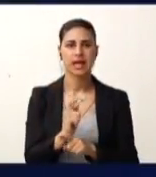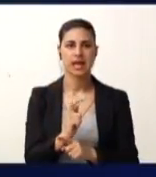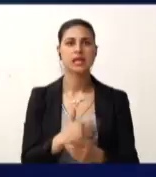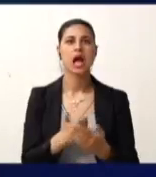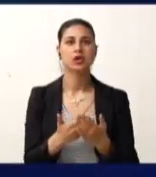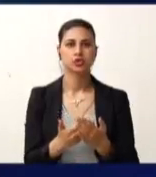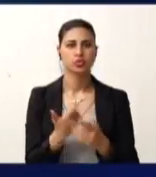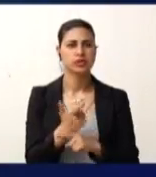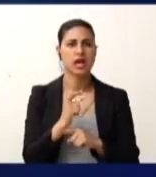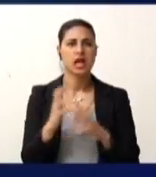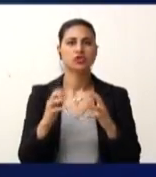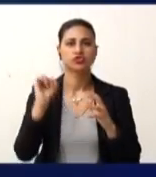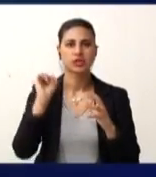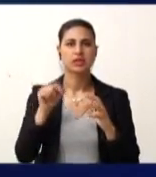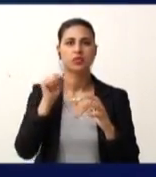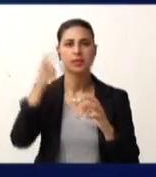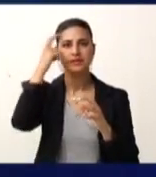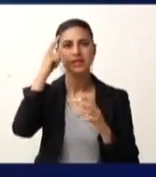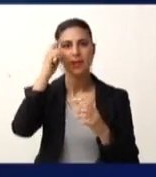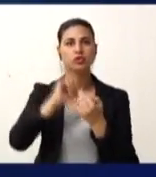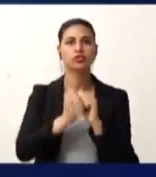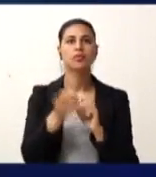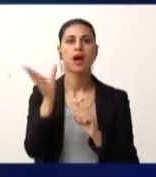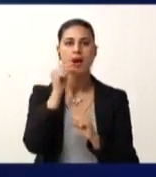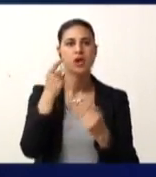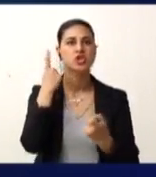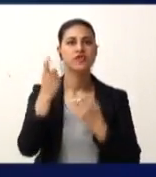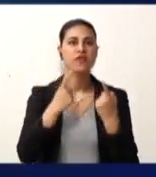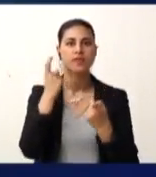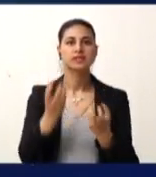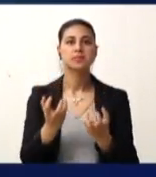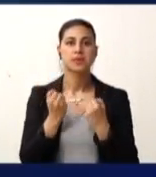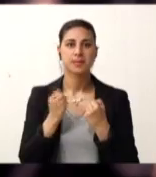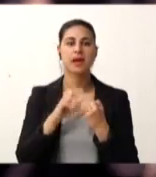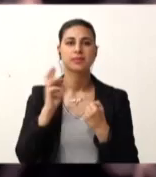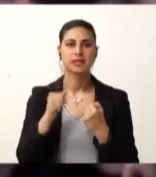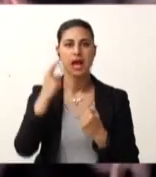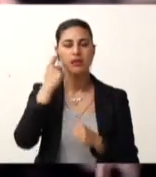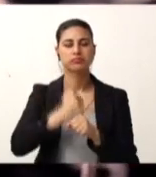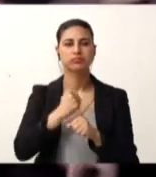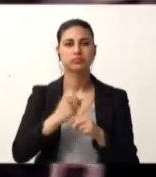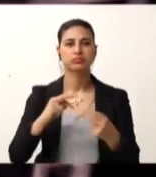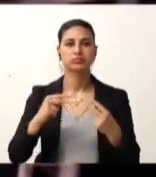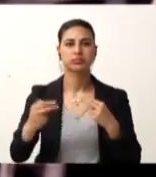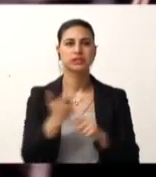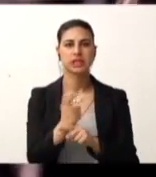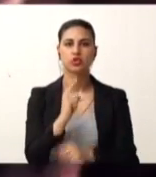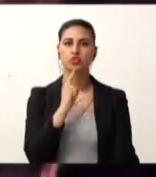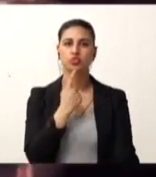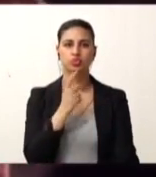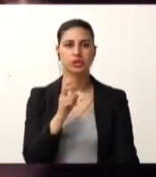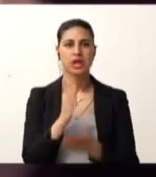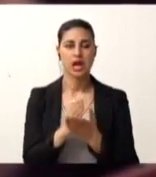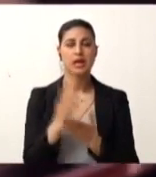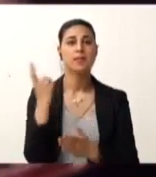აქტიური უზარმაზარი შესაძლებლობების მქონე ინფორმაციული მიღები და გადამამუშავებელი რთული სტრუქტურაა,